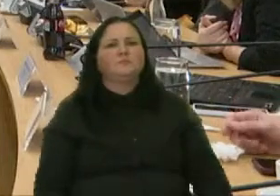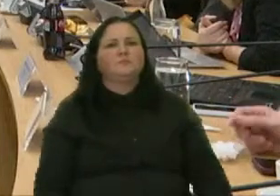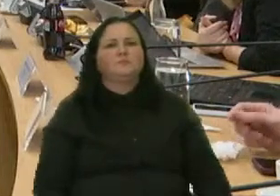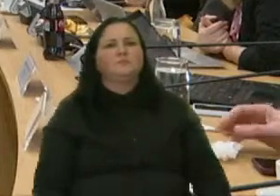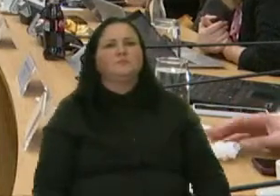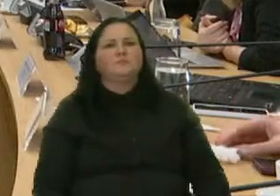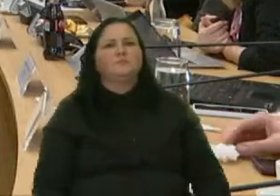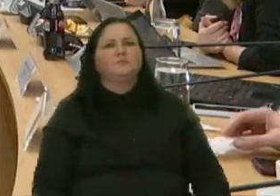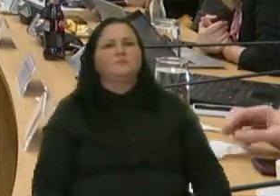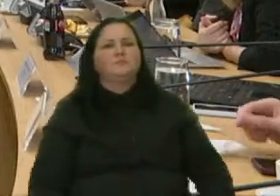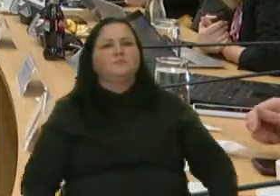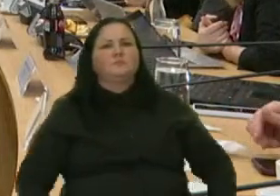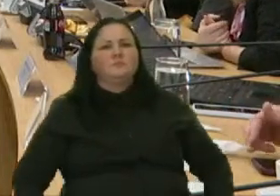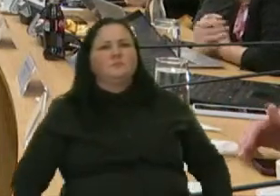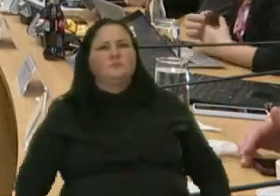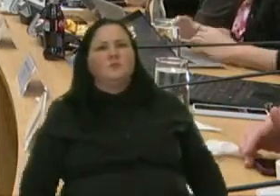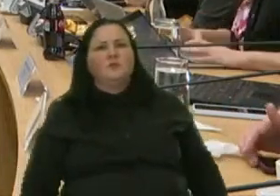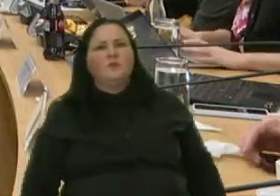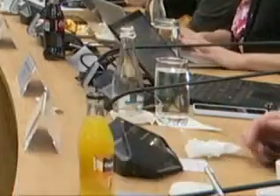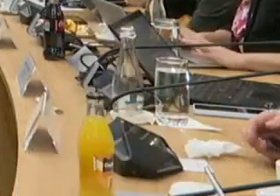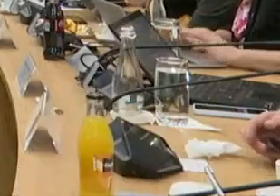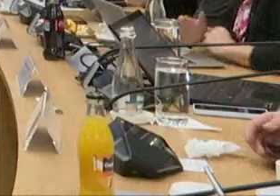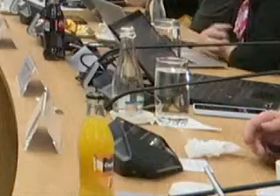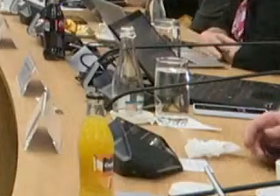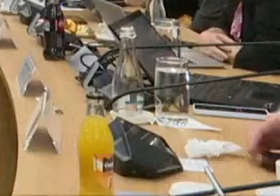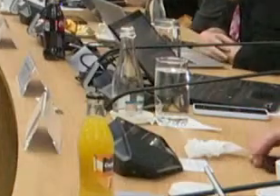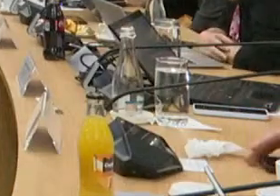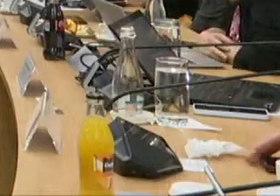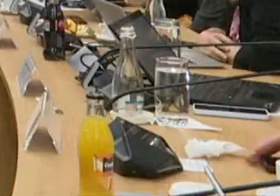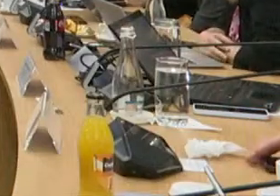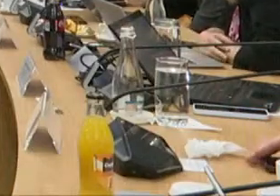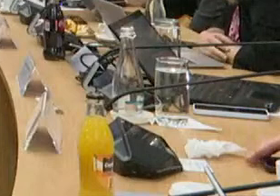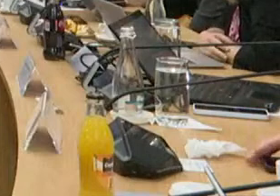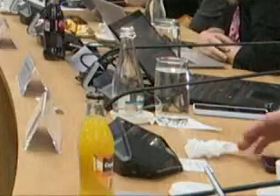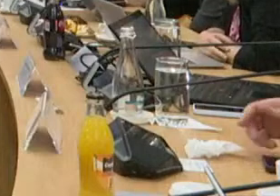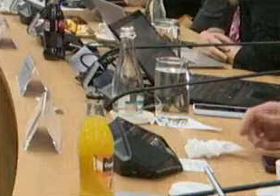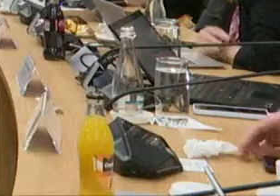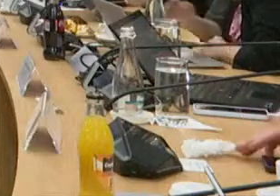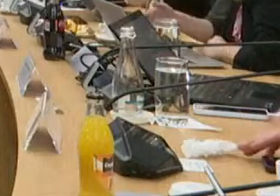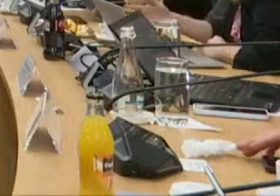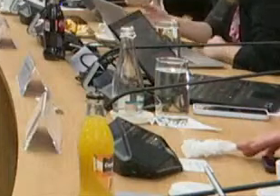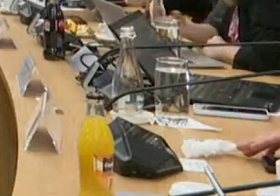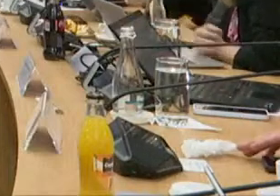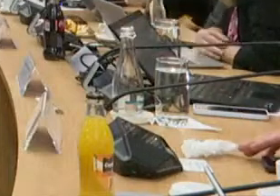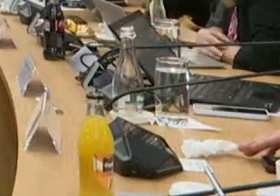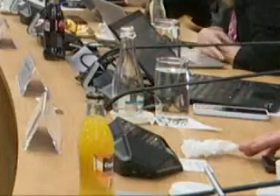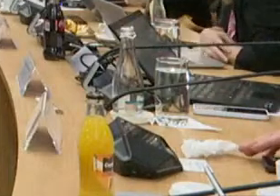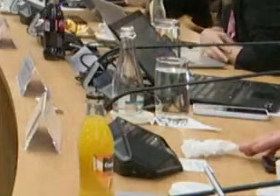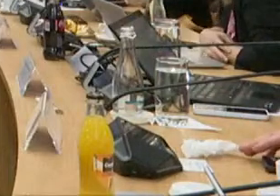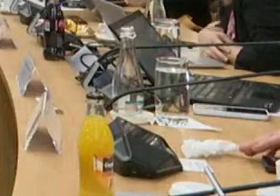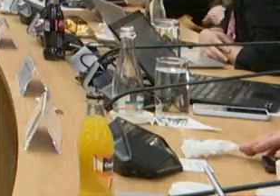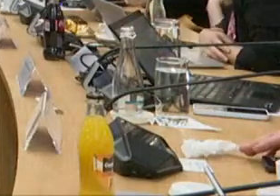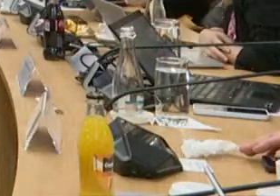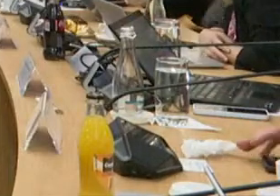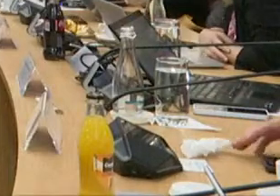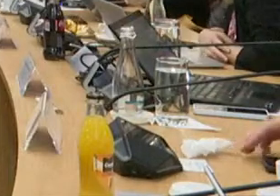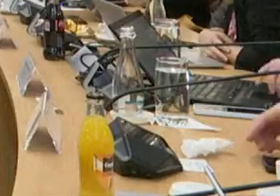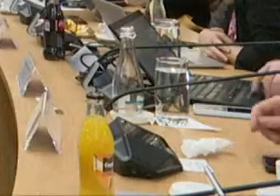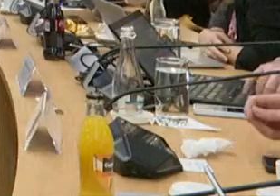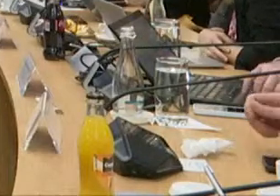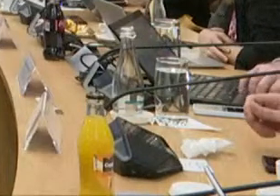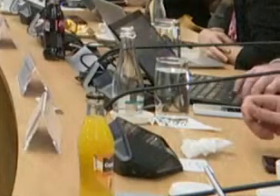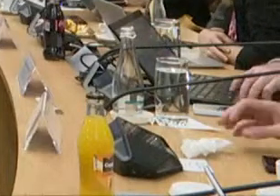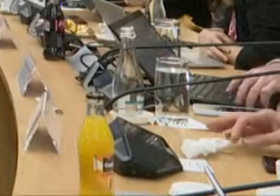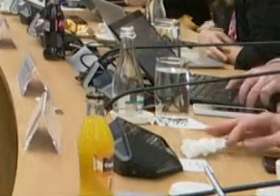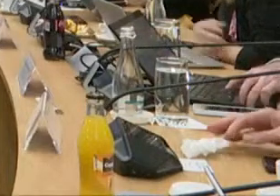și le votăm la final Pe toate am înțeles eu aș vrea să într o primă intervenție pentru că o să urmeze